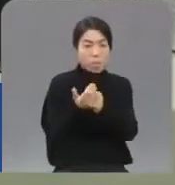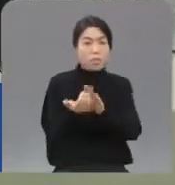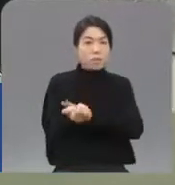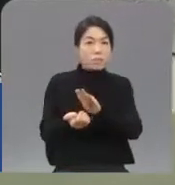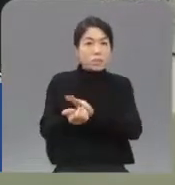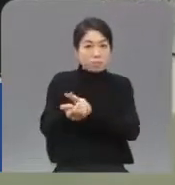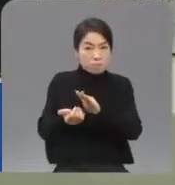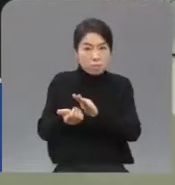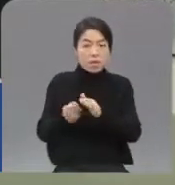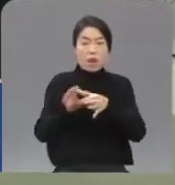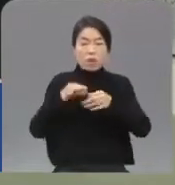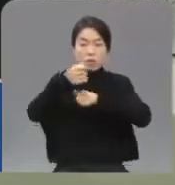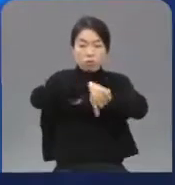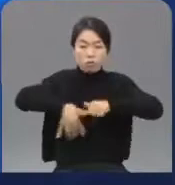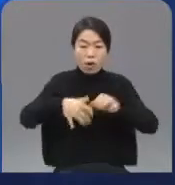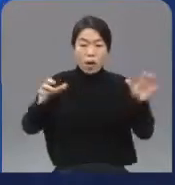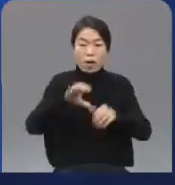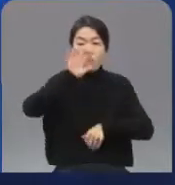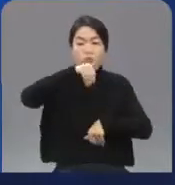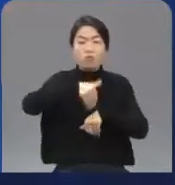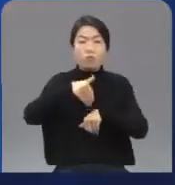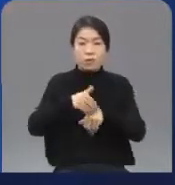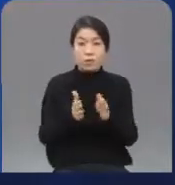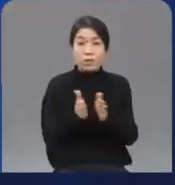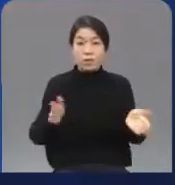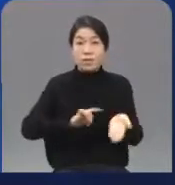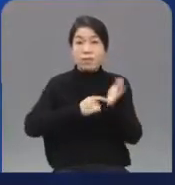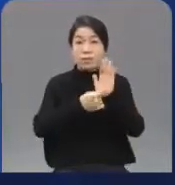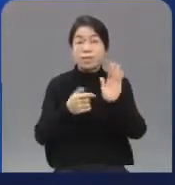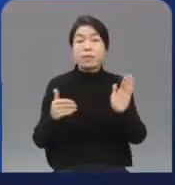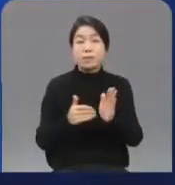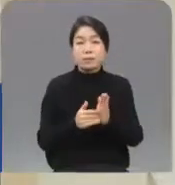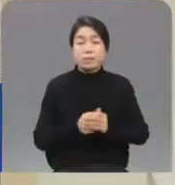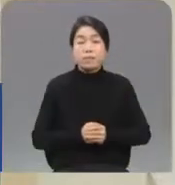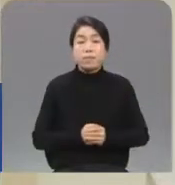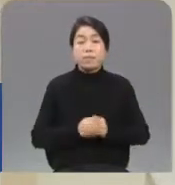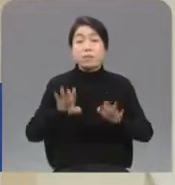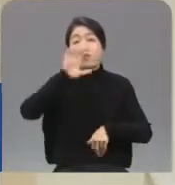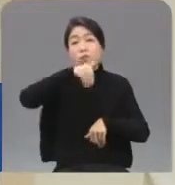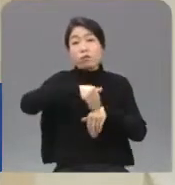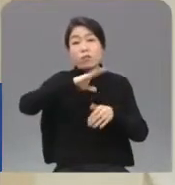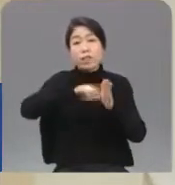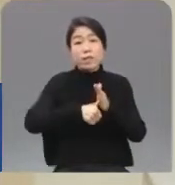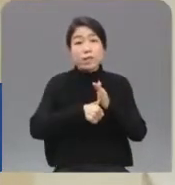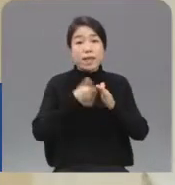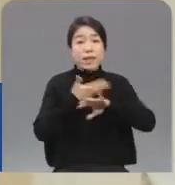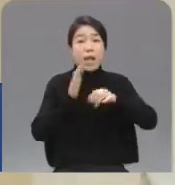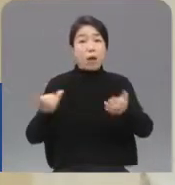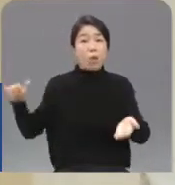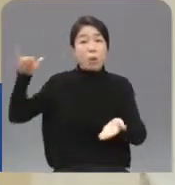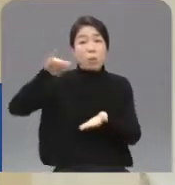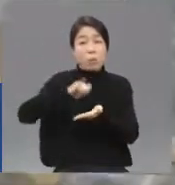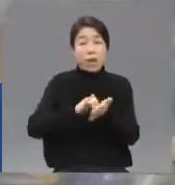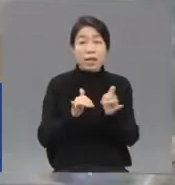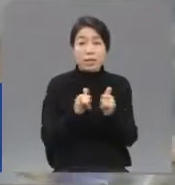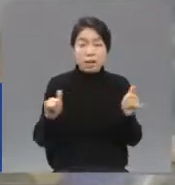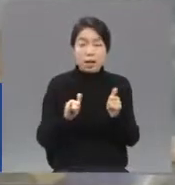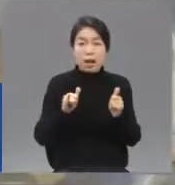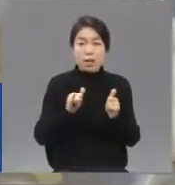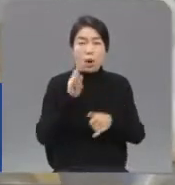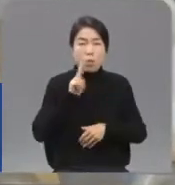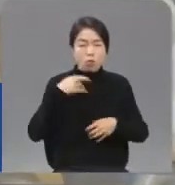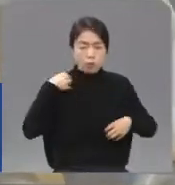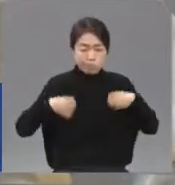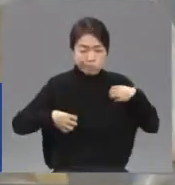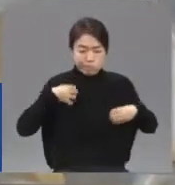대비한 관계기관 합동훈련을 실시한다고 밝혔습니다 이번 훈련은 해외여행을 다녀온 사람이 원숭이